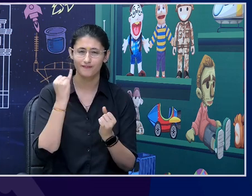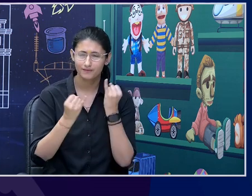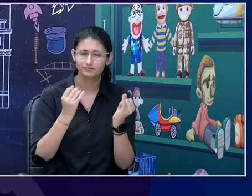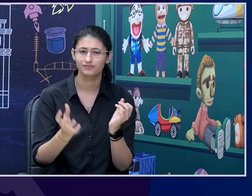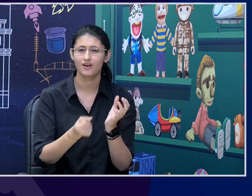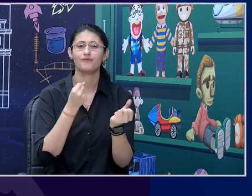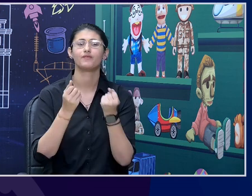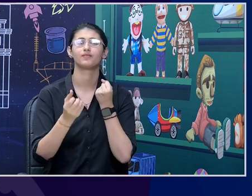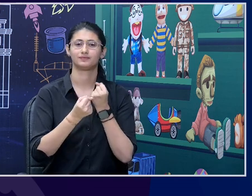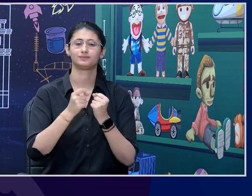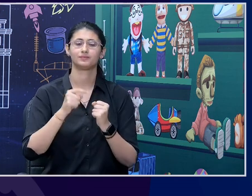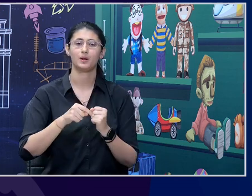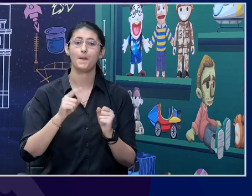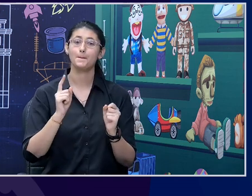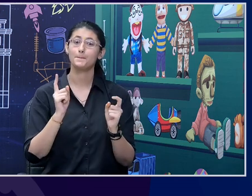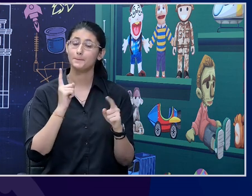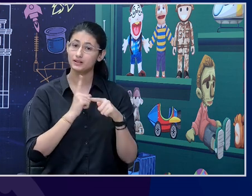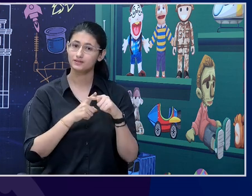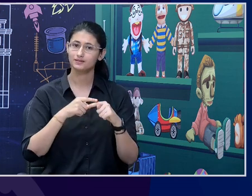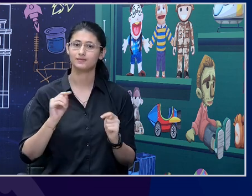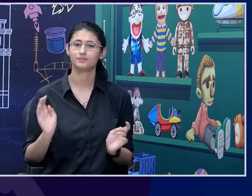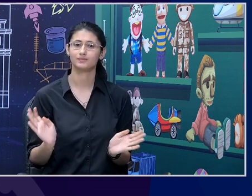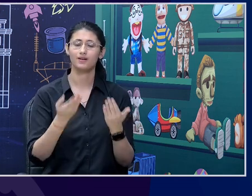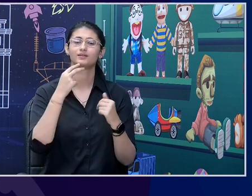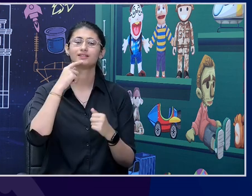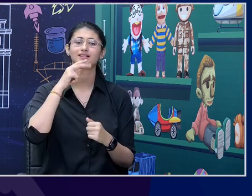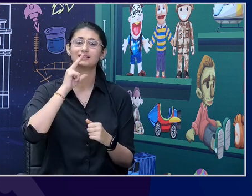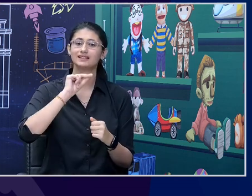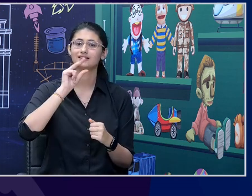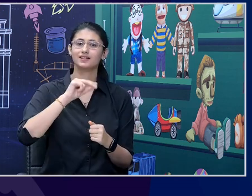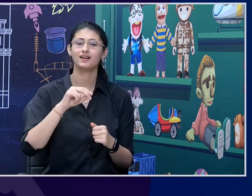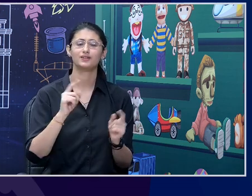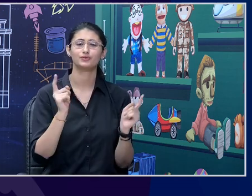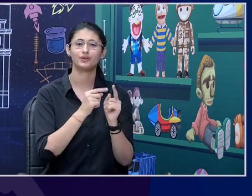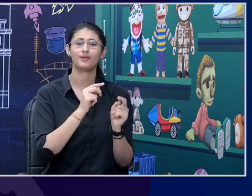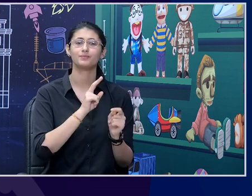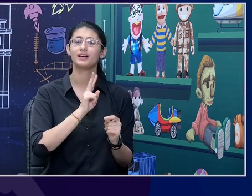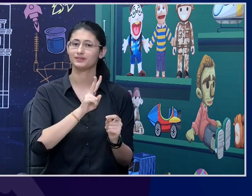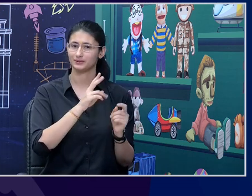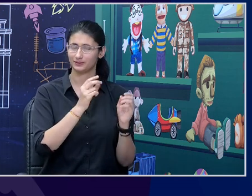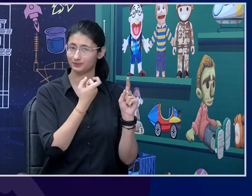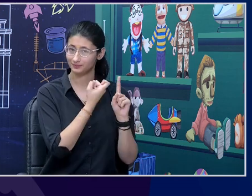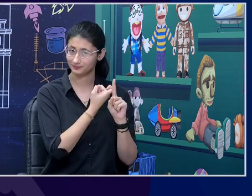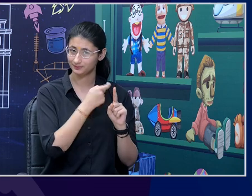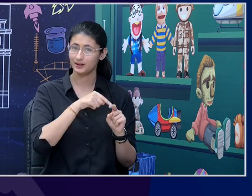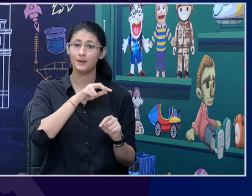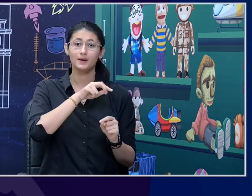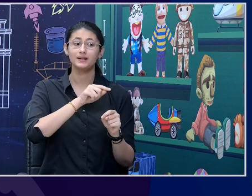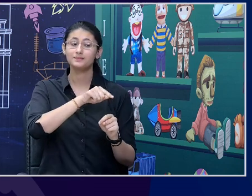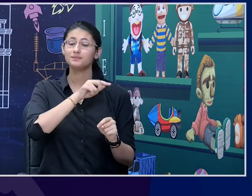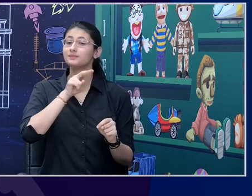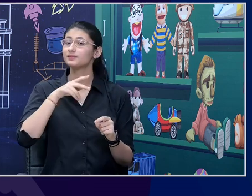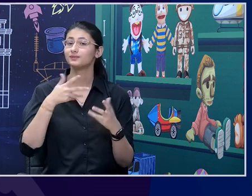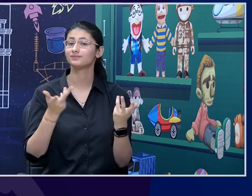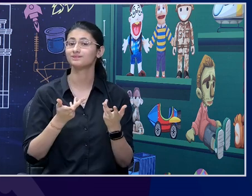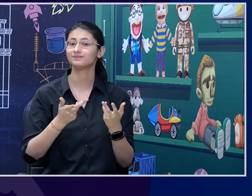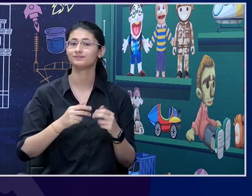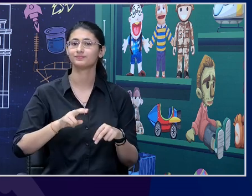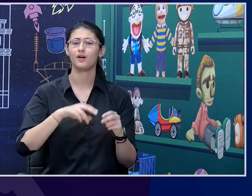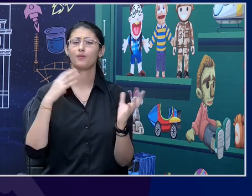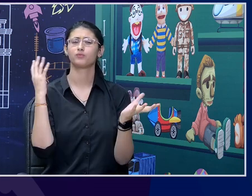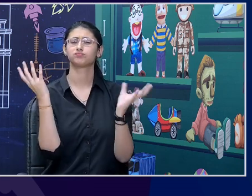वासुदेव कुटुंबकम ओर डी वर्ल्ड इसे वैन फैमिली के साथ हम अपना ये लाइव इंटरएक्टिव